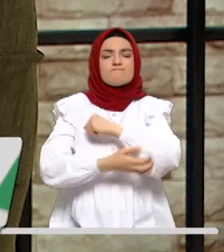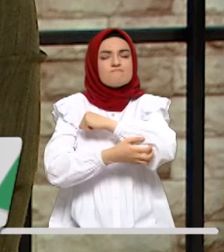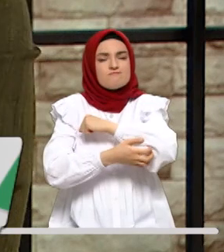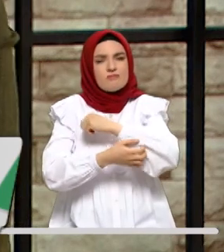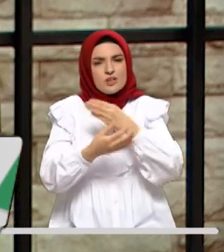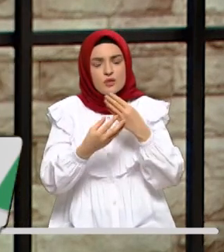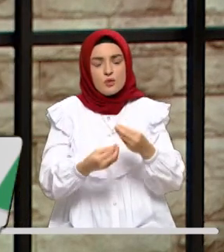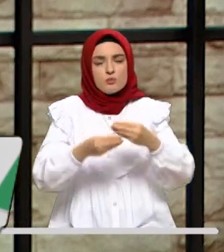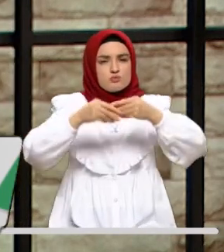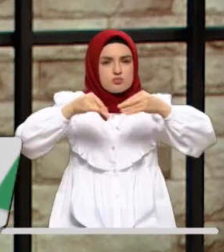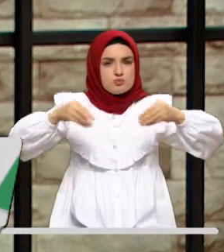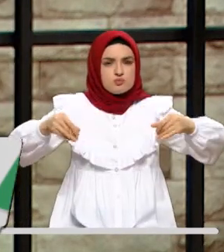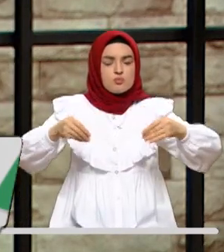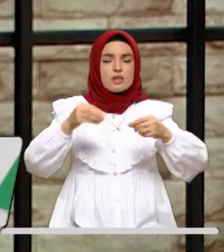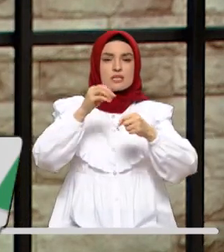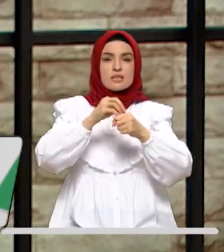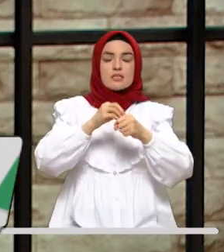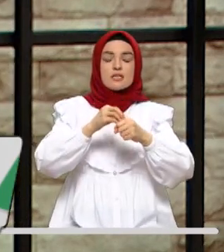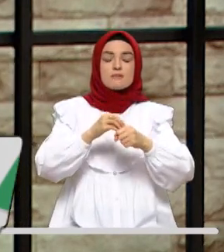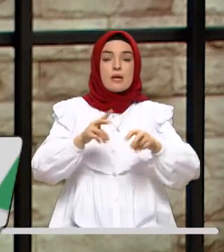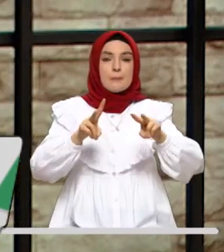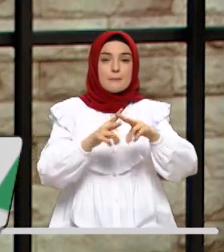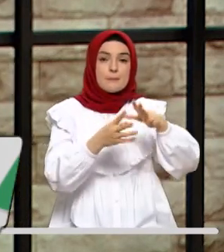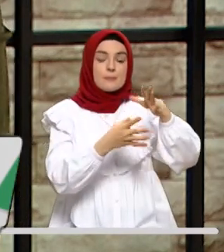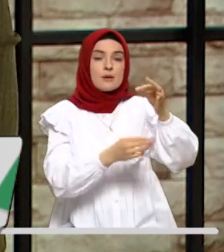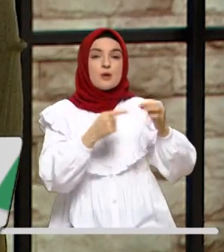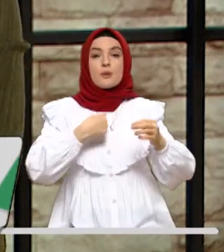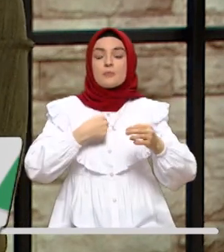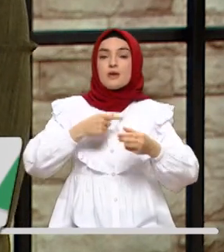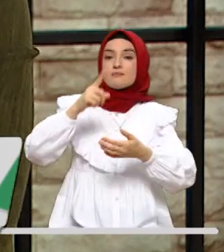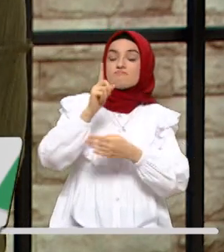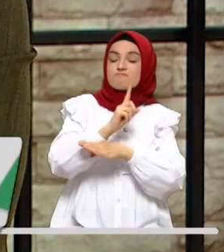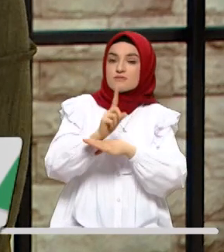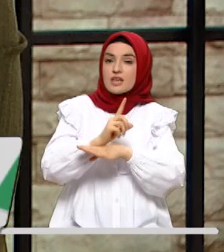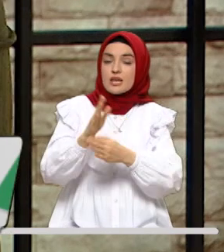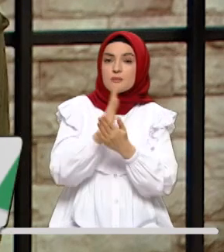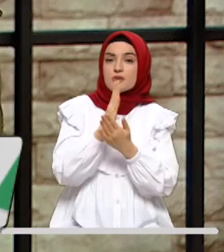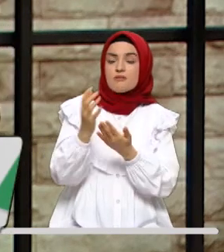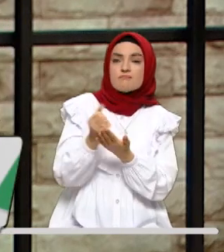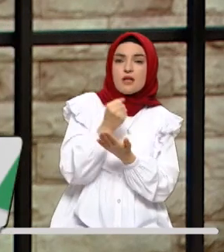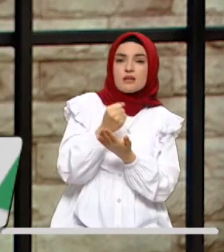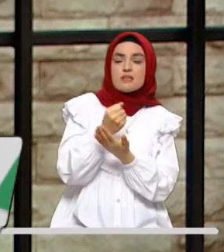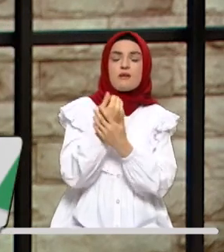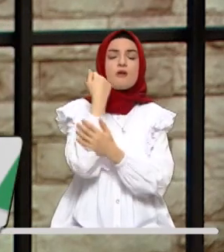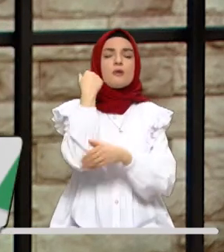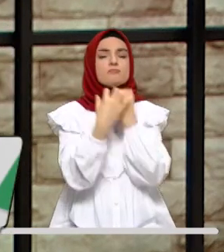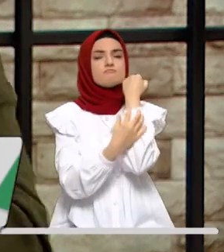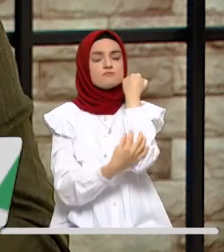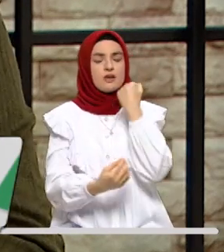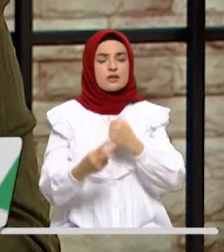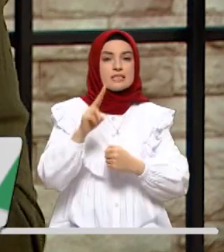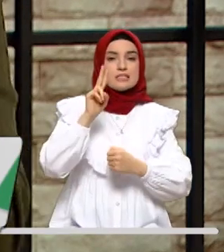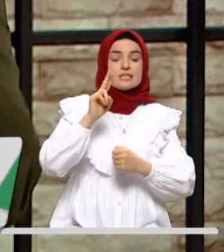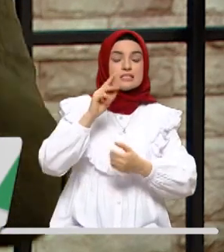toprak içerisindeydik. Mehmet Akif benden bir kalem ve kağıt aldı, abdest aldı. İki rekat şükür namazı